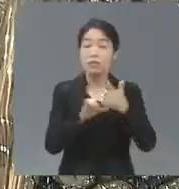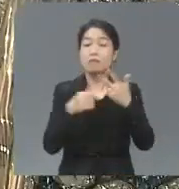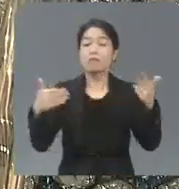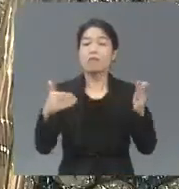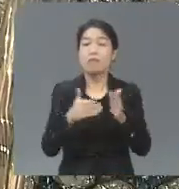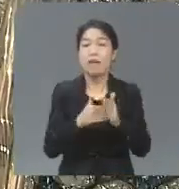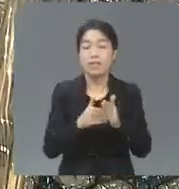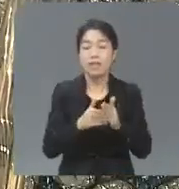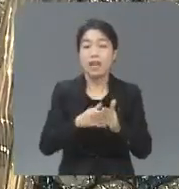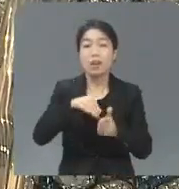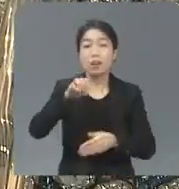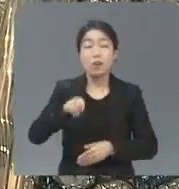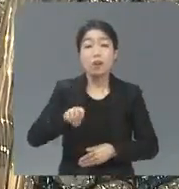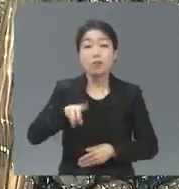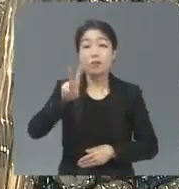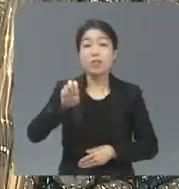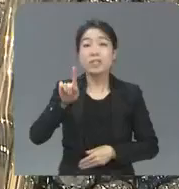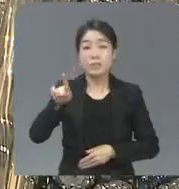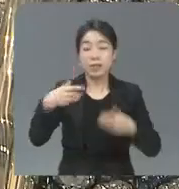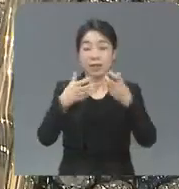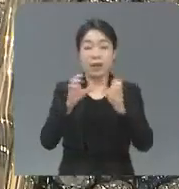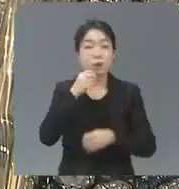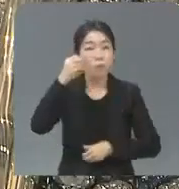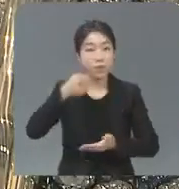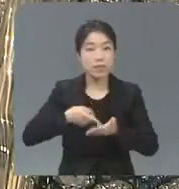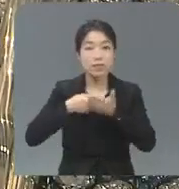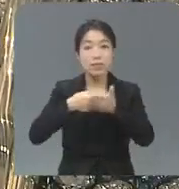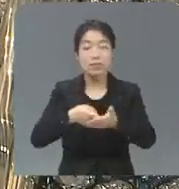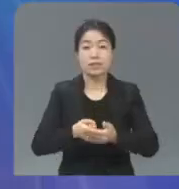아트광주21 홈페이지에 신청하면 됩니다.